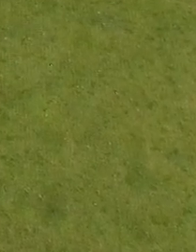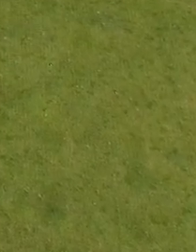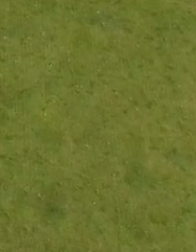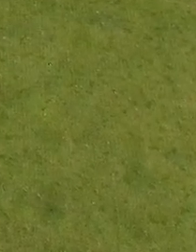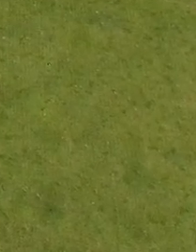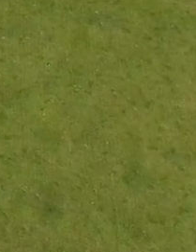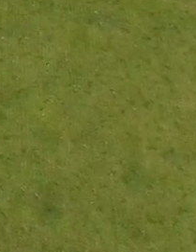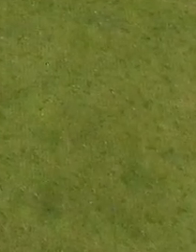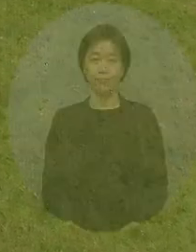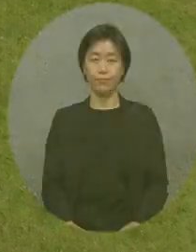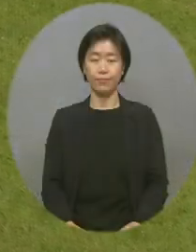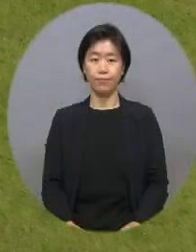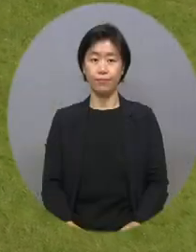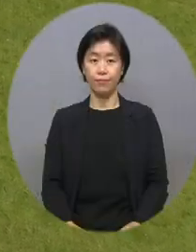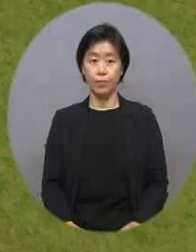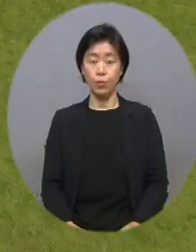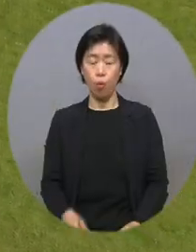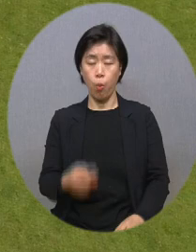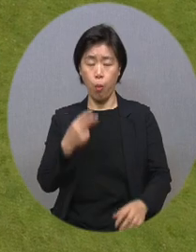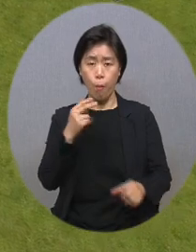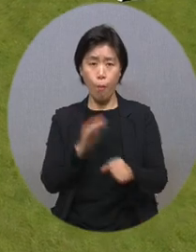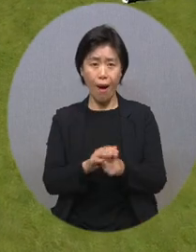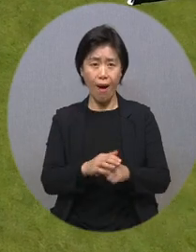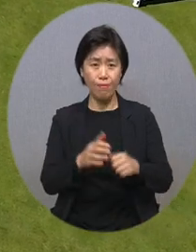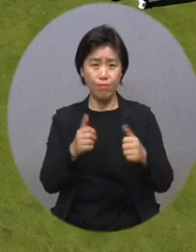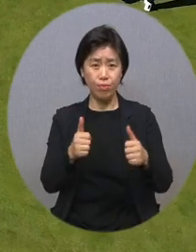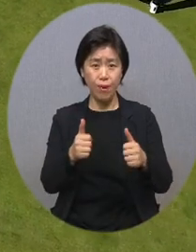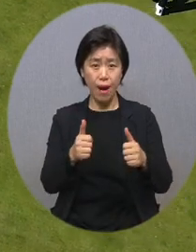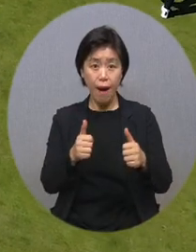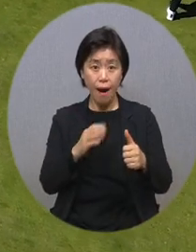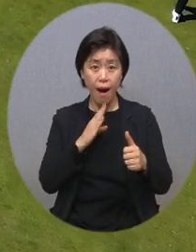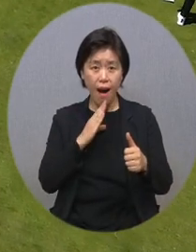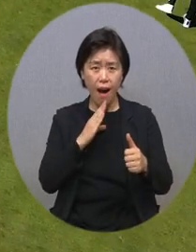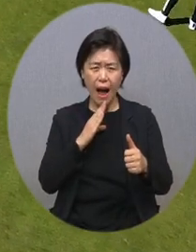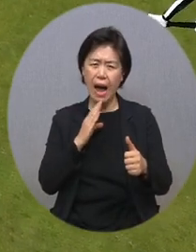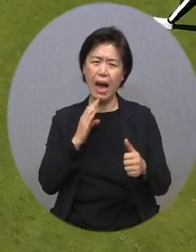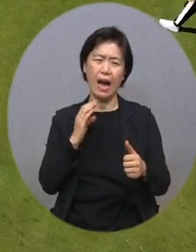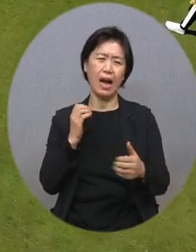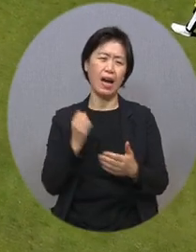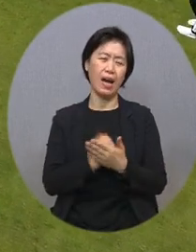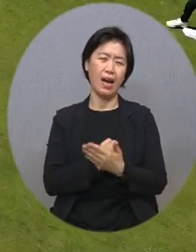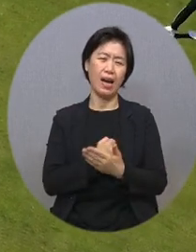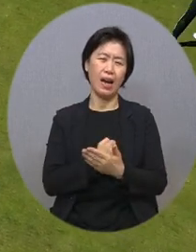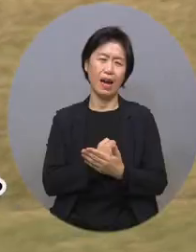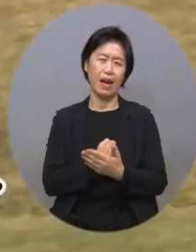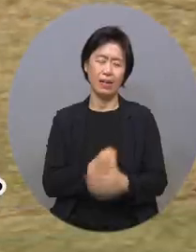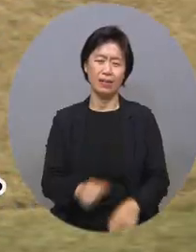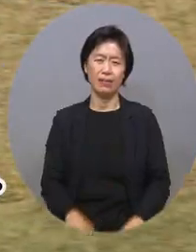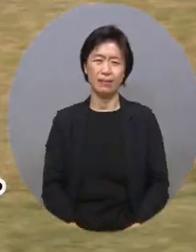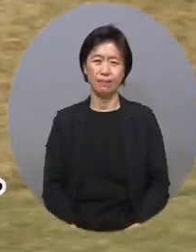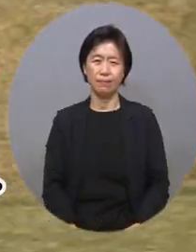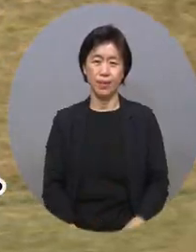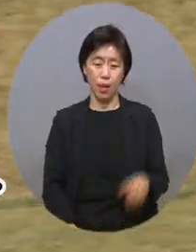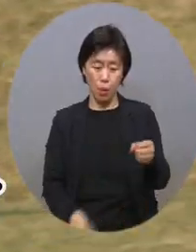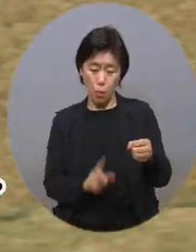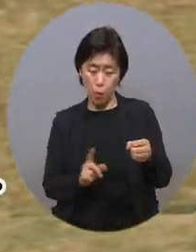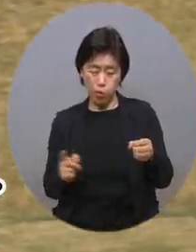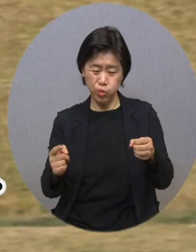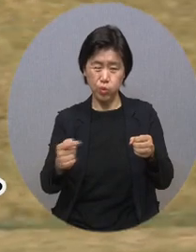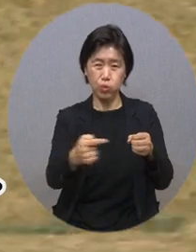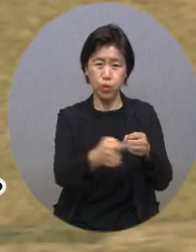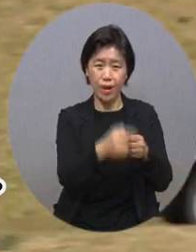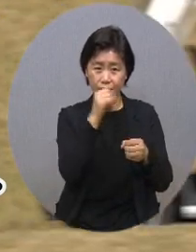기가 막히다 이것도. 아, 크다. 아. 으, 크다. 아. 답답. 답답. 오,